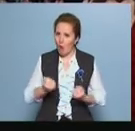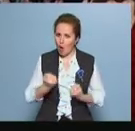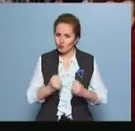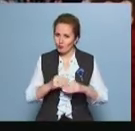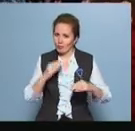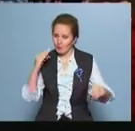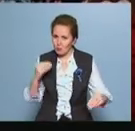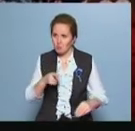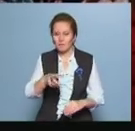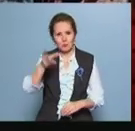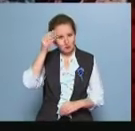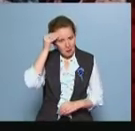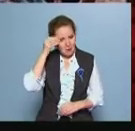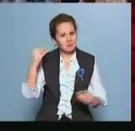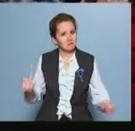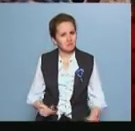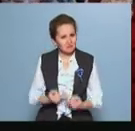Впечатляет.